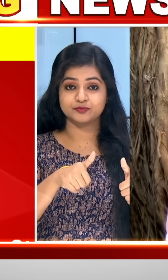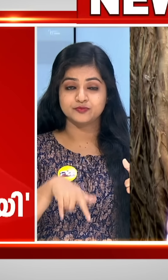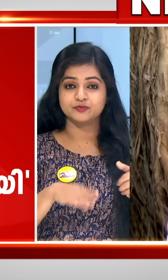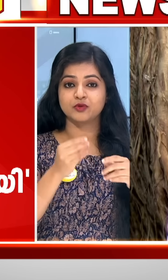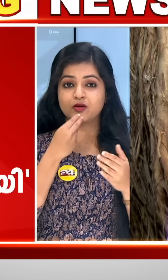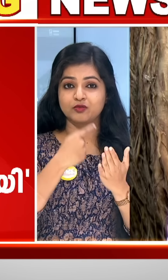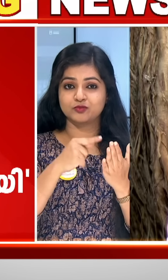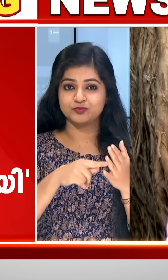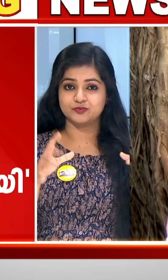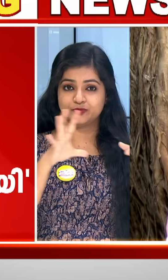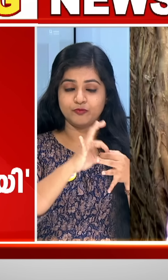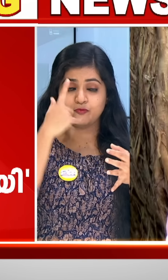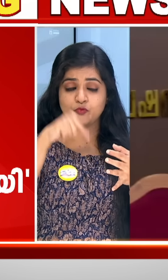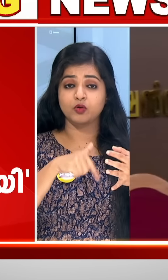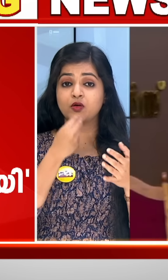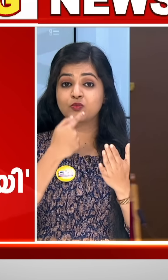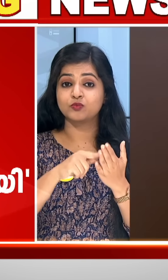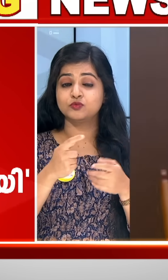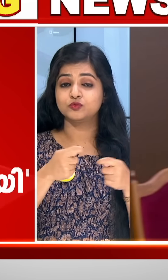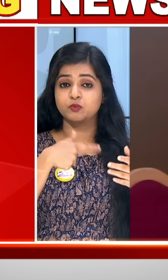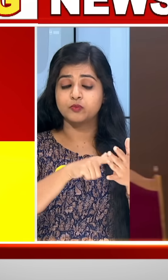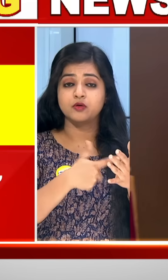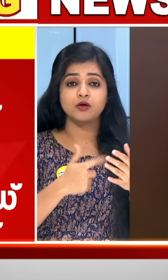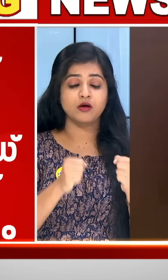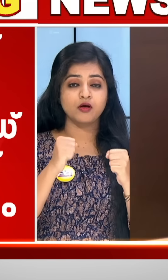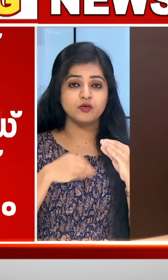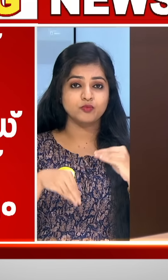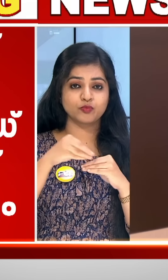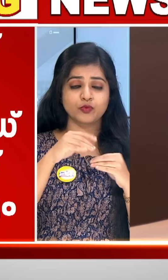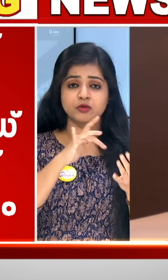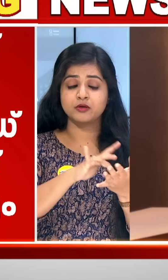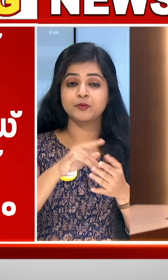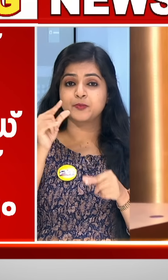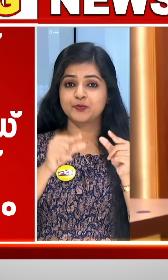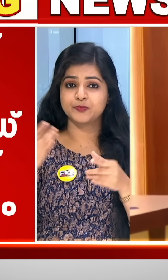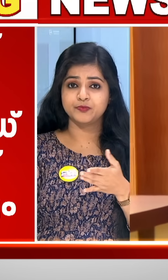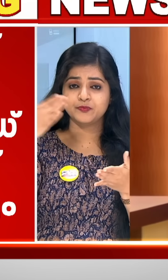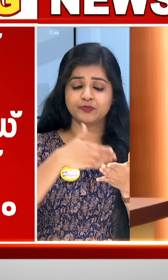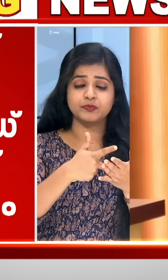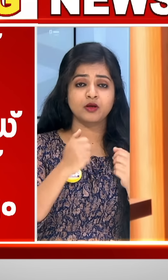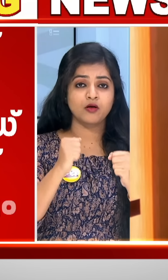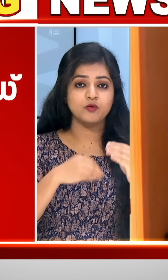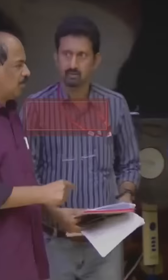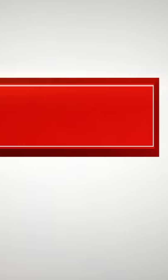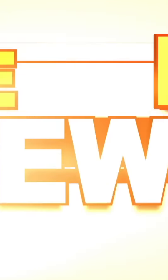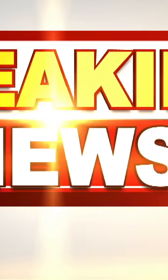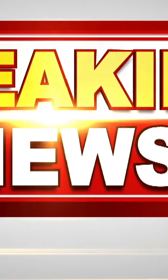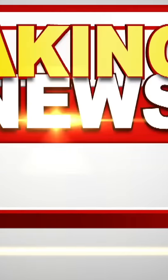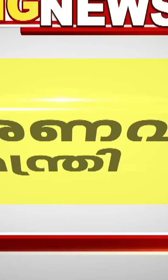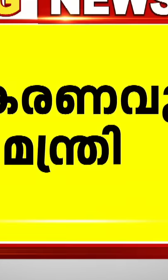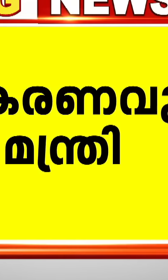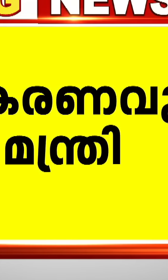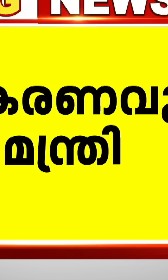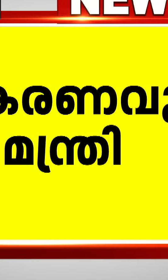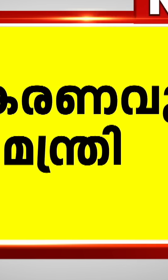ബുദ്ധിമുട്ട് ഈ റേഷൻ കടകളിലും അതുപോലെതന്നെ ഈ മസ്റ്ററിങ് നടത്തുന്ന ഇടങ്ങളിലൊക്കെ എത്തുന്നവർ നേരിടുന്നുണ്ട് ഏറ്റവും പ്രധാനമായും ഇന്ന് രാവിലെ മുതൽ ഈ